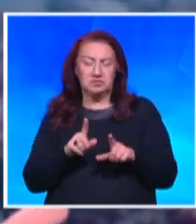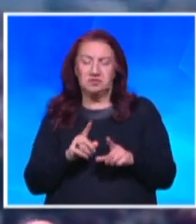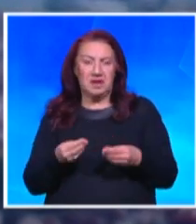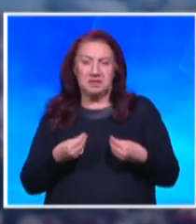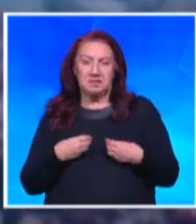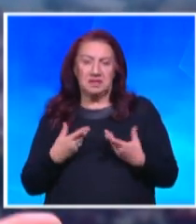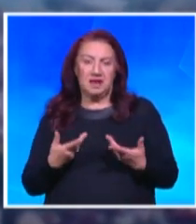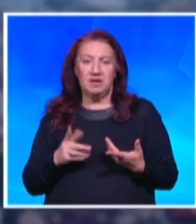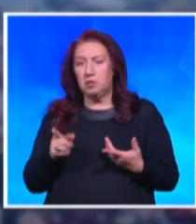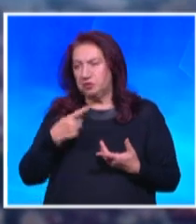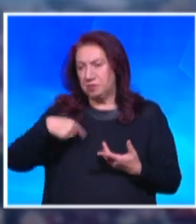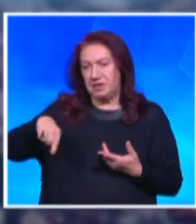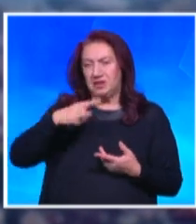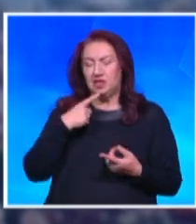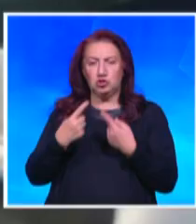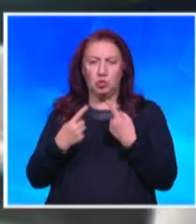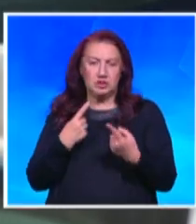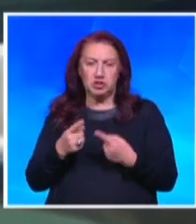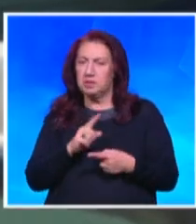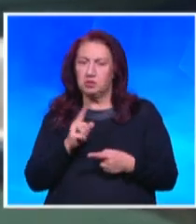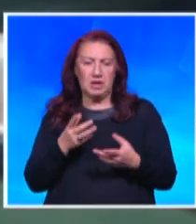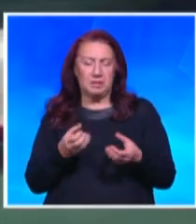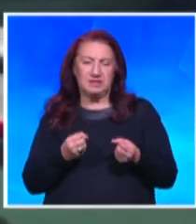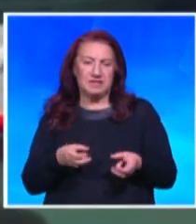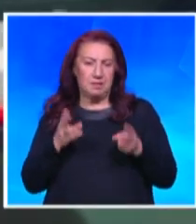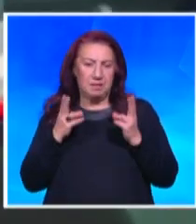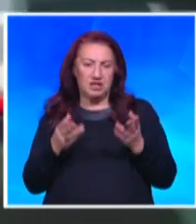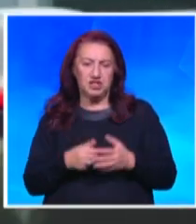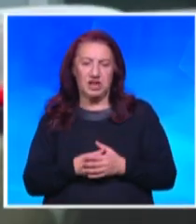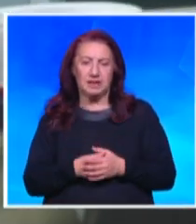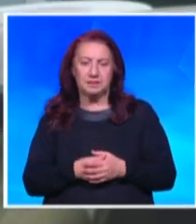обсъждаме, ние и с вас може да го обсъждаме, но няма да вземем решенията. За BTV новините, Гергана Венкова.